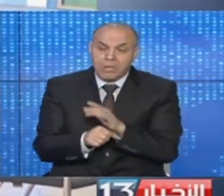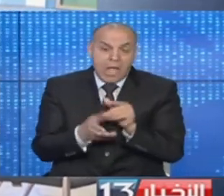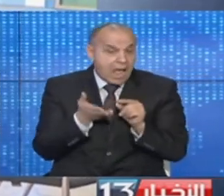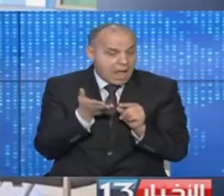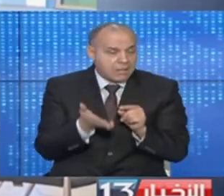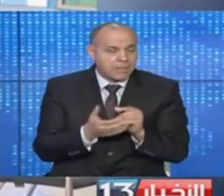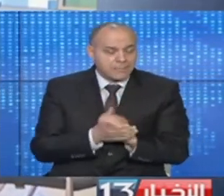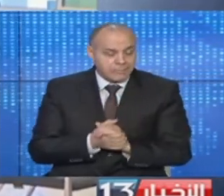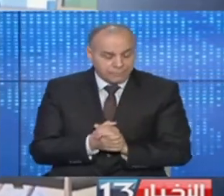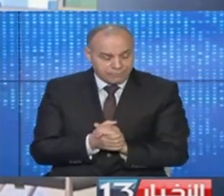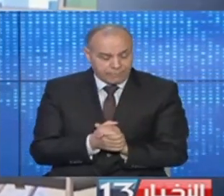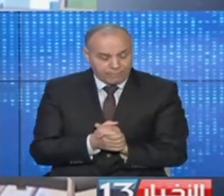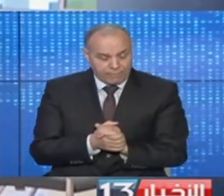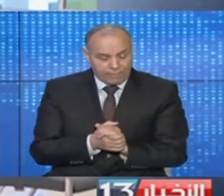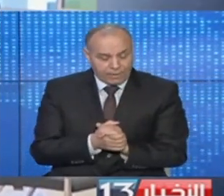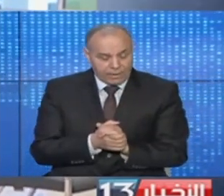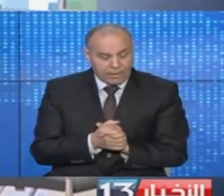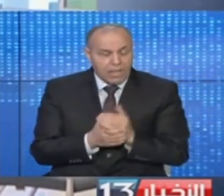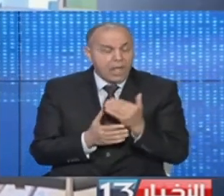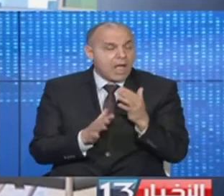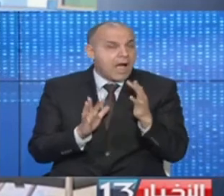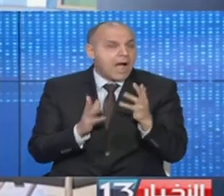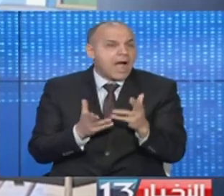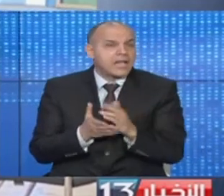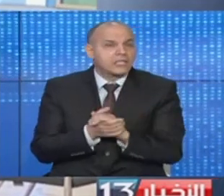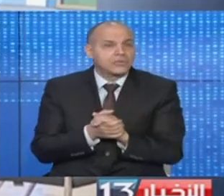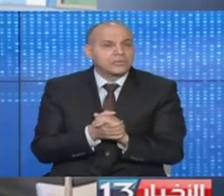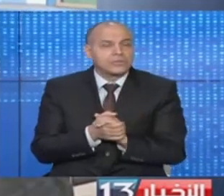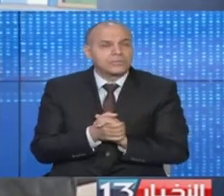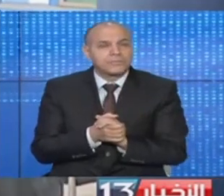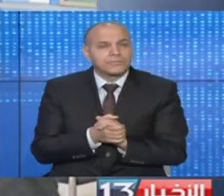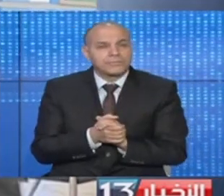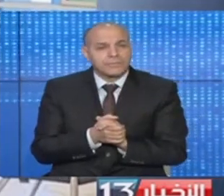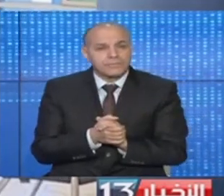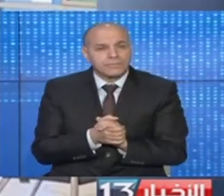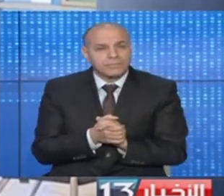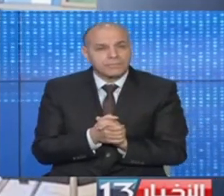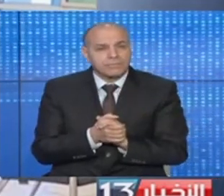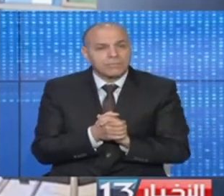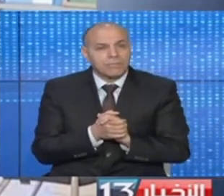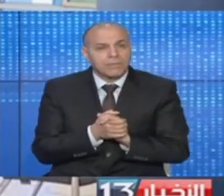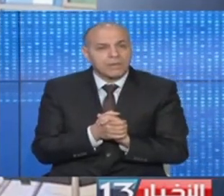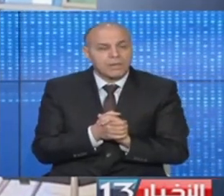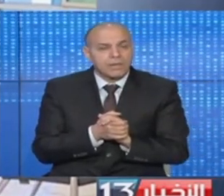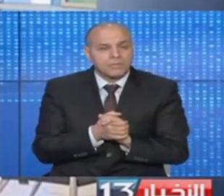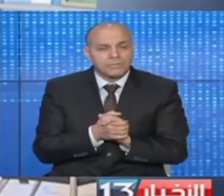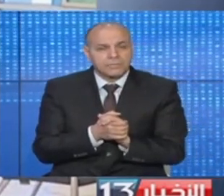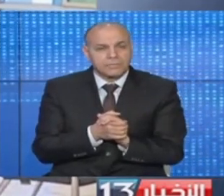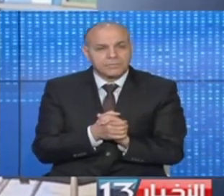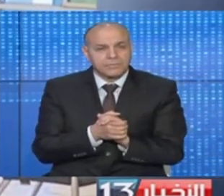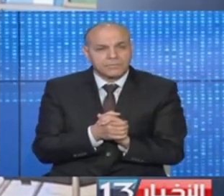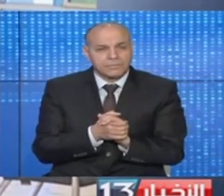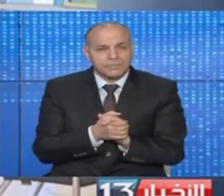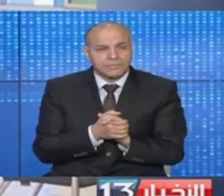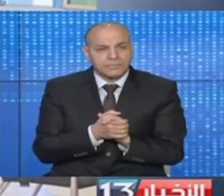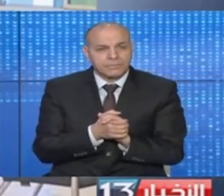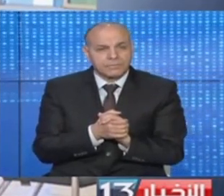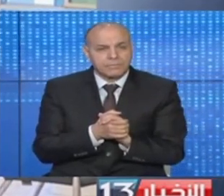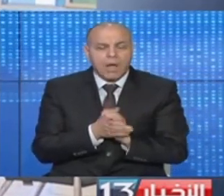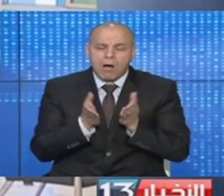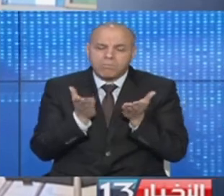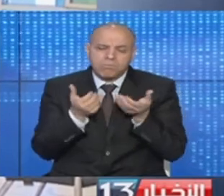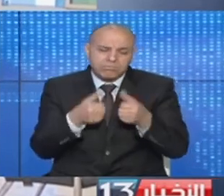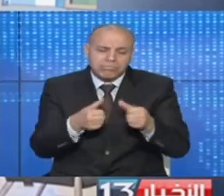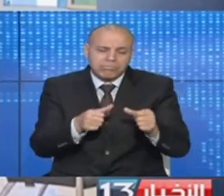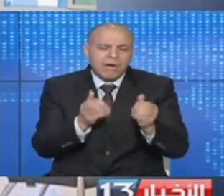معناتها اللي وليت علاش معناتها طلعت معناتها معناتها